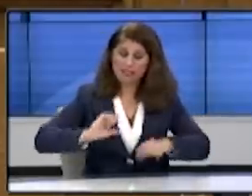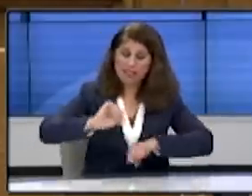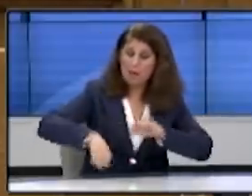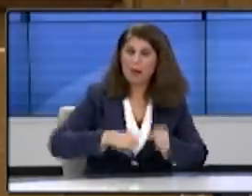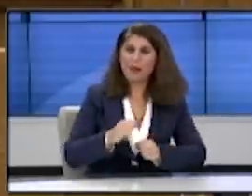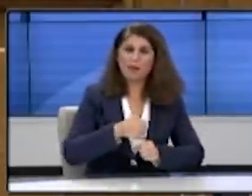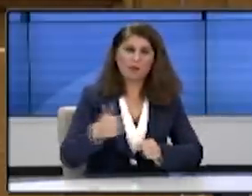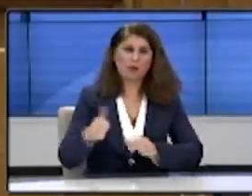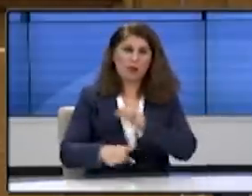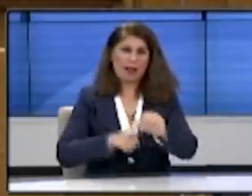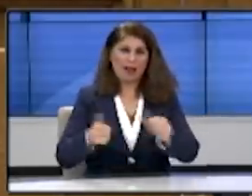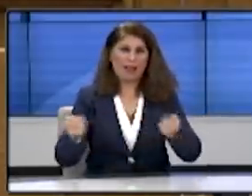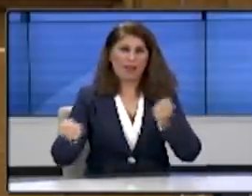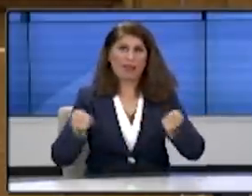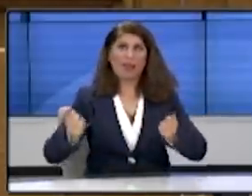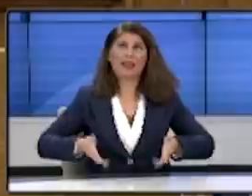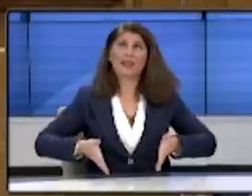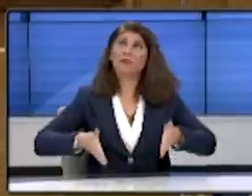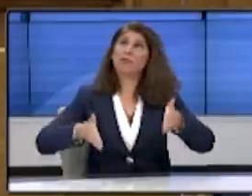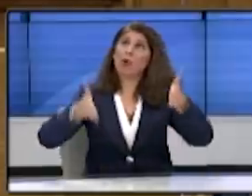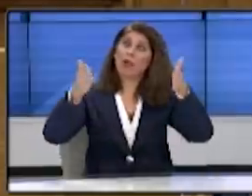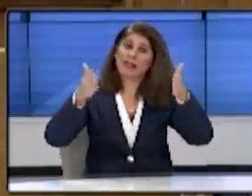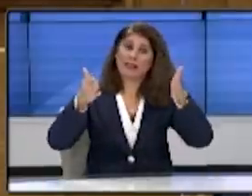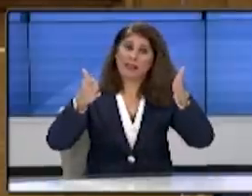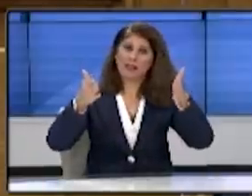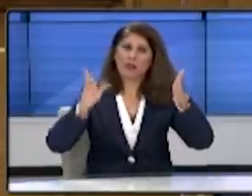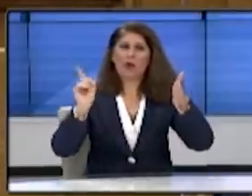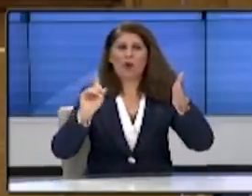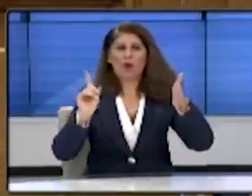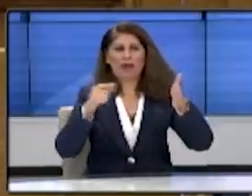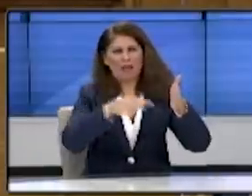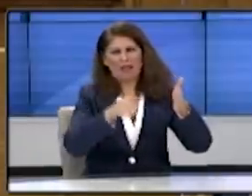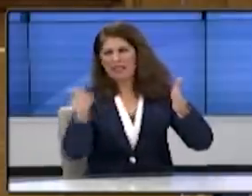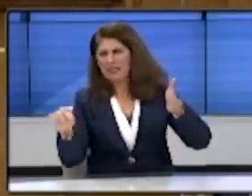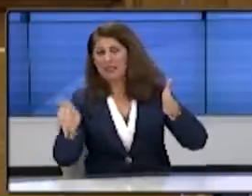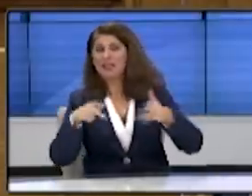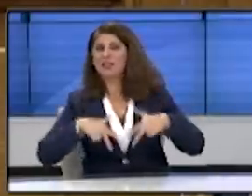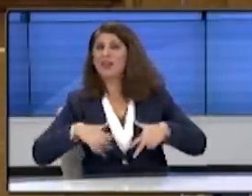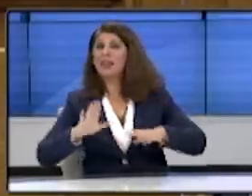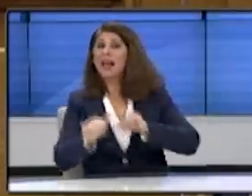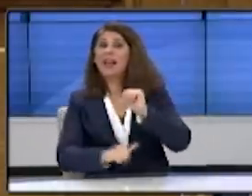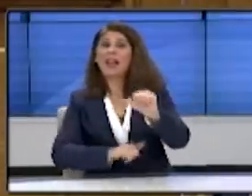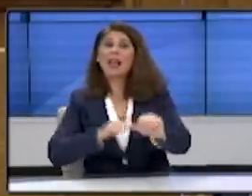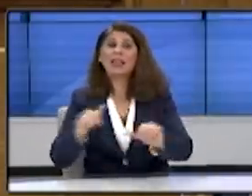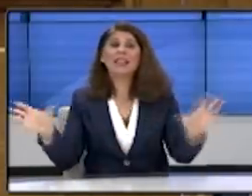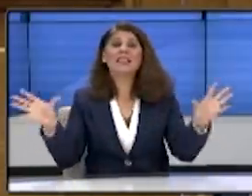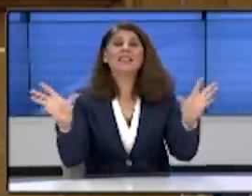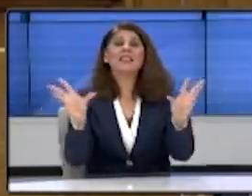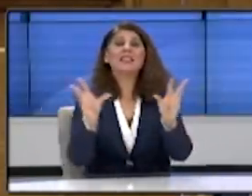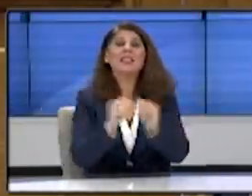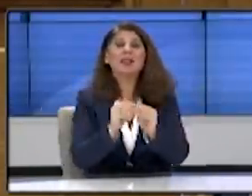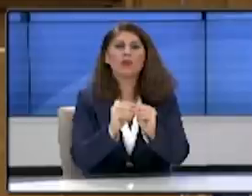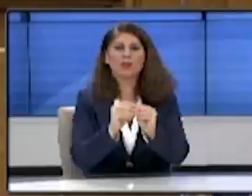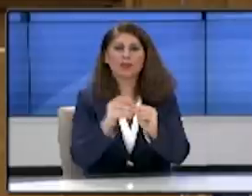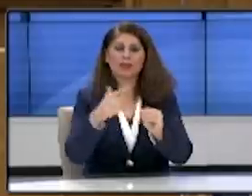για αλλαγή διαχειριστή της πολυκατοικίας του συστήματος αυτής ή της άλλης κυβέρνησης, αλλά για αλλαγή συνολικά